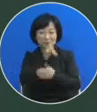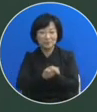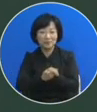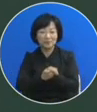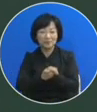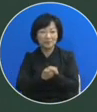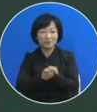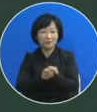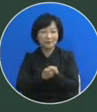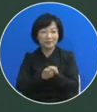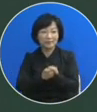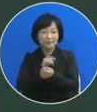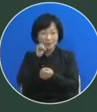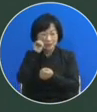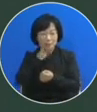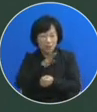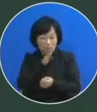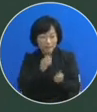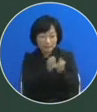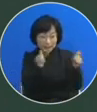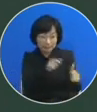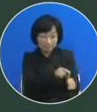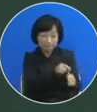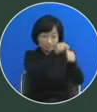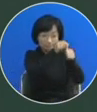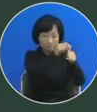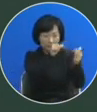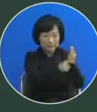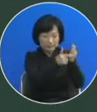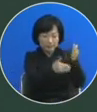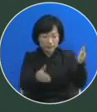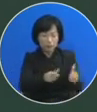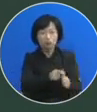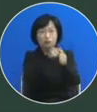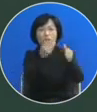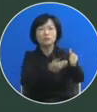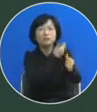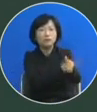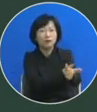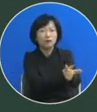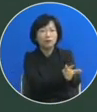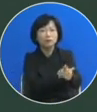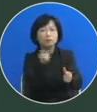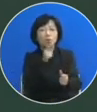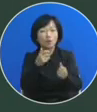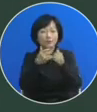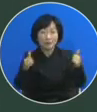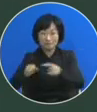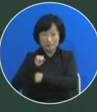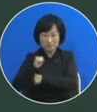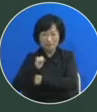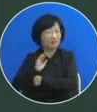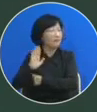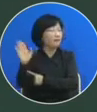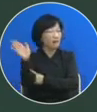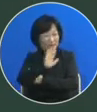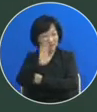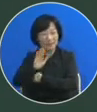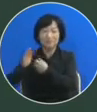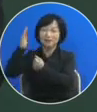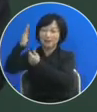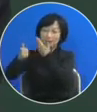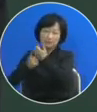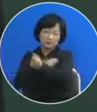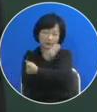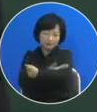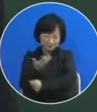사람을 정말로 살리고 시대 살리는 능력은 사람에게 있지 않고 하나님께 있다. The power of really saving people and